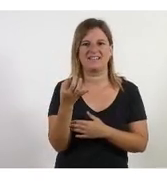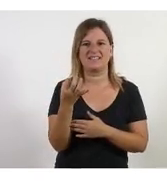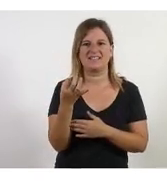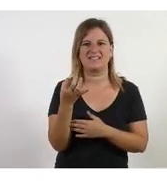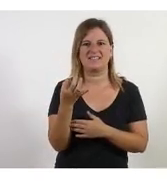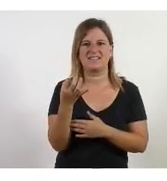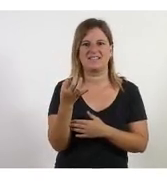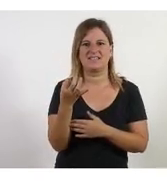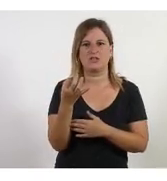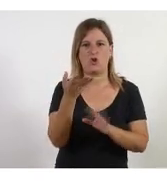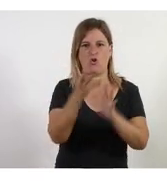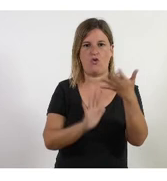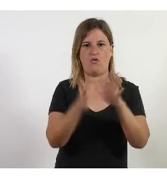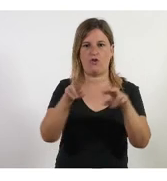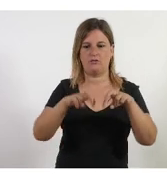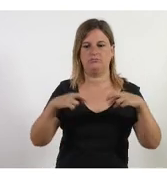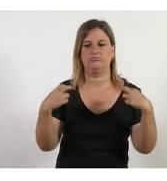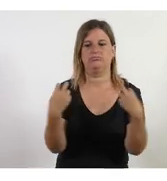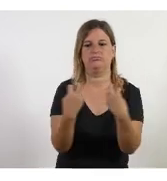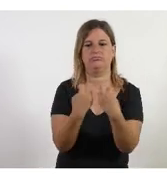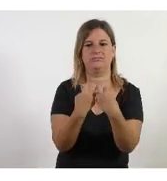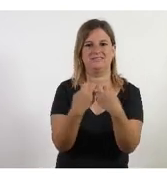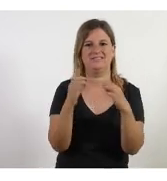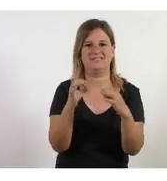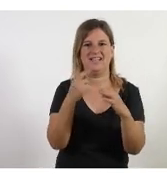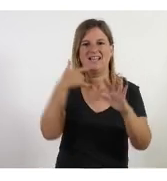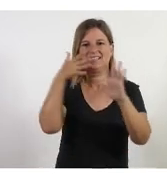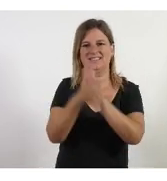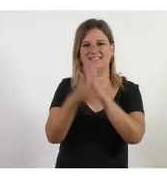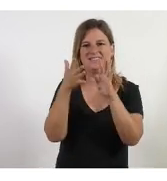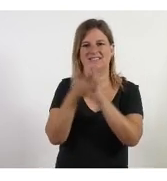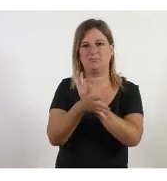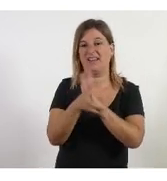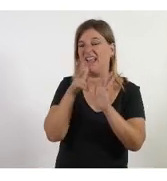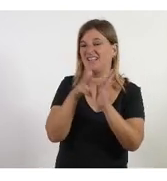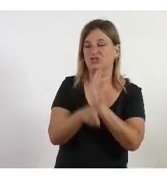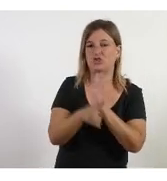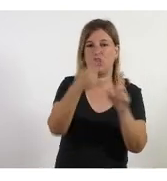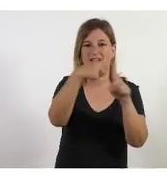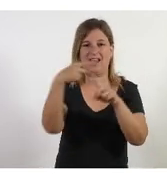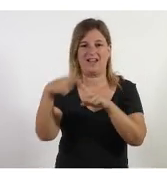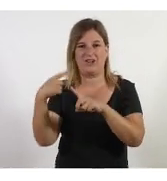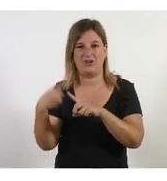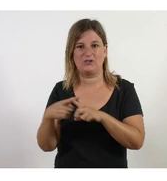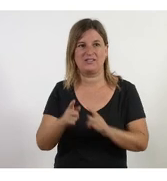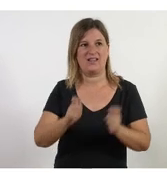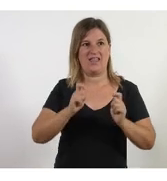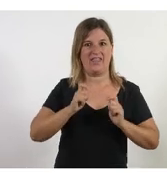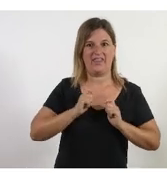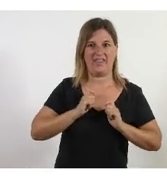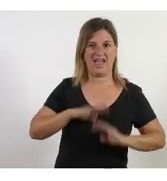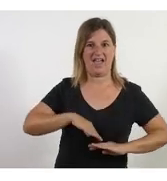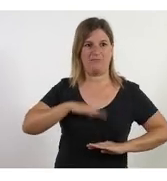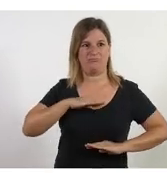al voltant del foc i ens explicàvem històries. Històries que ens feien créixer i ens feien